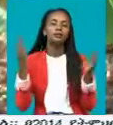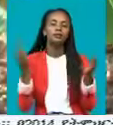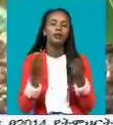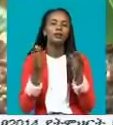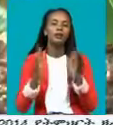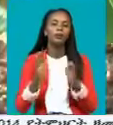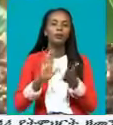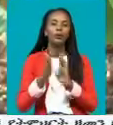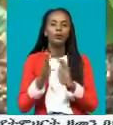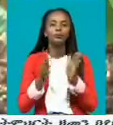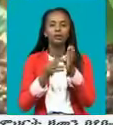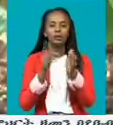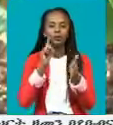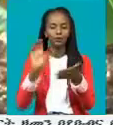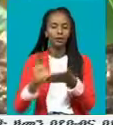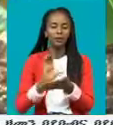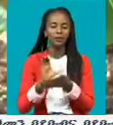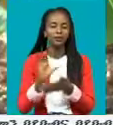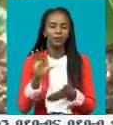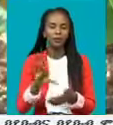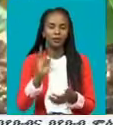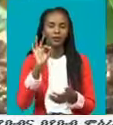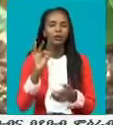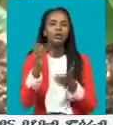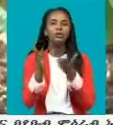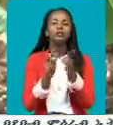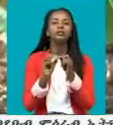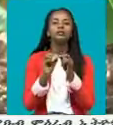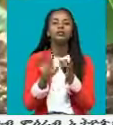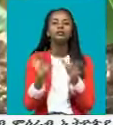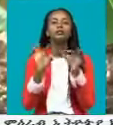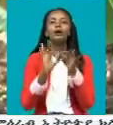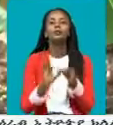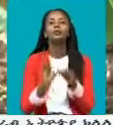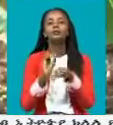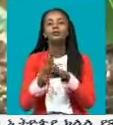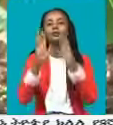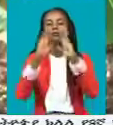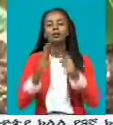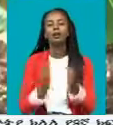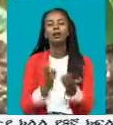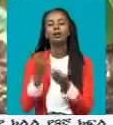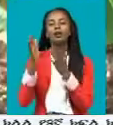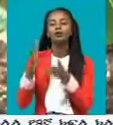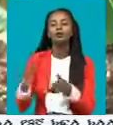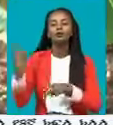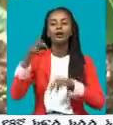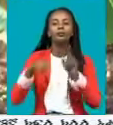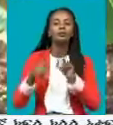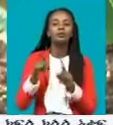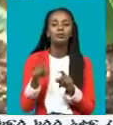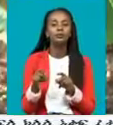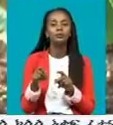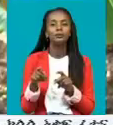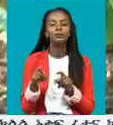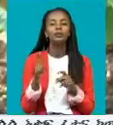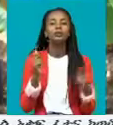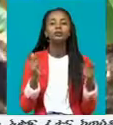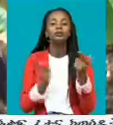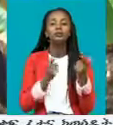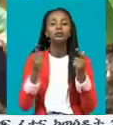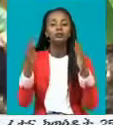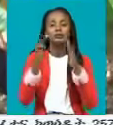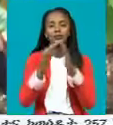መልኩ ነው እያመረተ የሚገኘው። የንግድና ዘርፍ ማህበራት ምክር ቤቱም የነጋዴውን ማህበረሰብ የንግድ